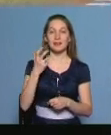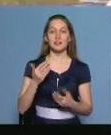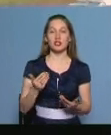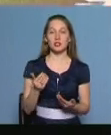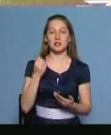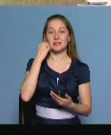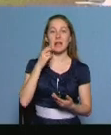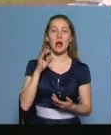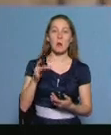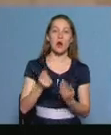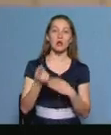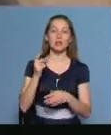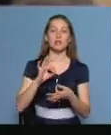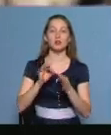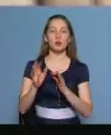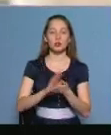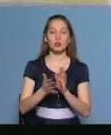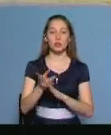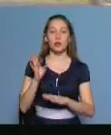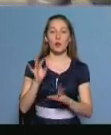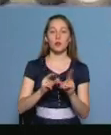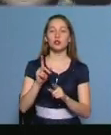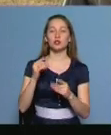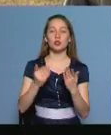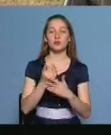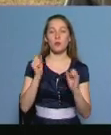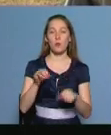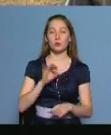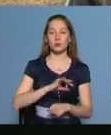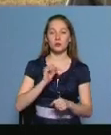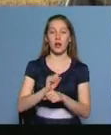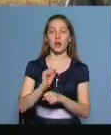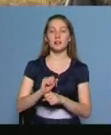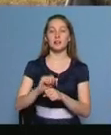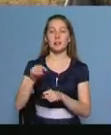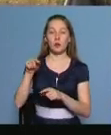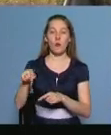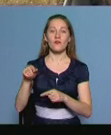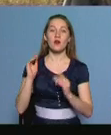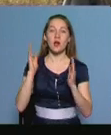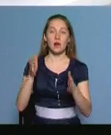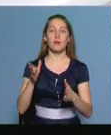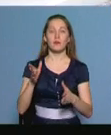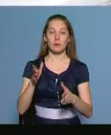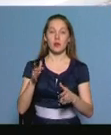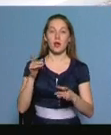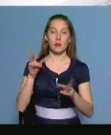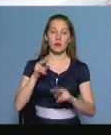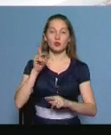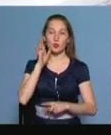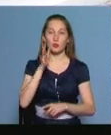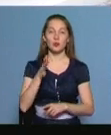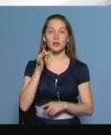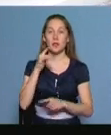Бора оказались в сложной ситуации, но надежды на то, что снова смогут пользоваться остановкой по требованию на автотрассе, не теряют. Их проблемы в ближайшие